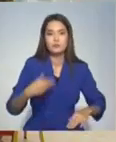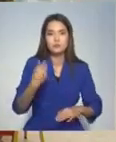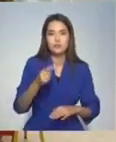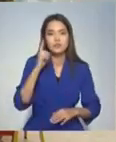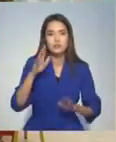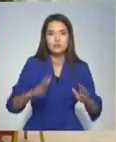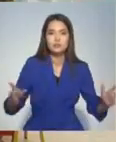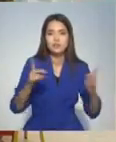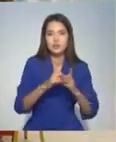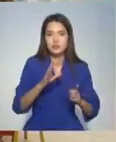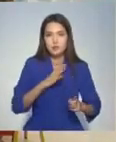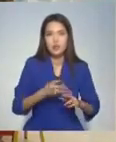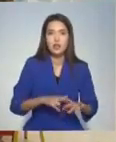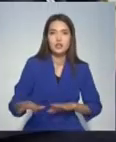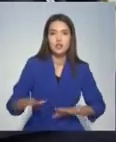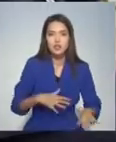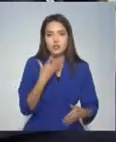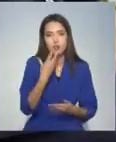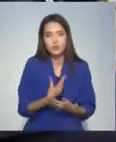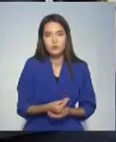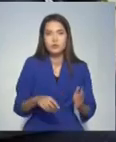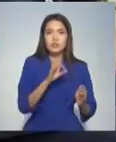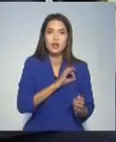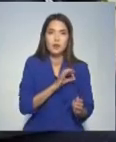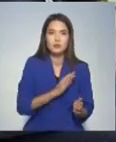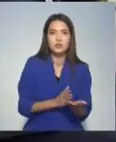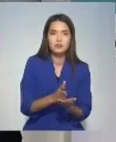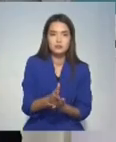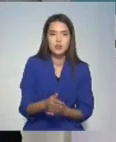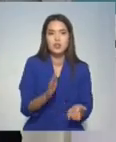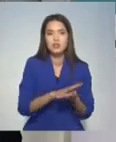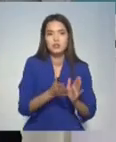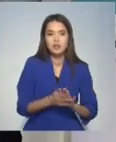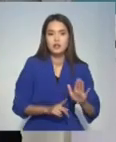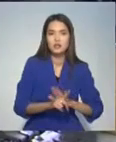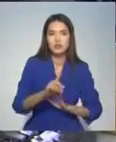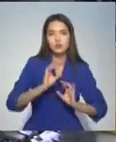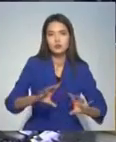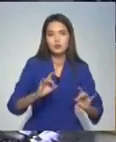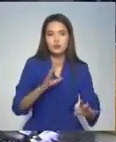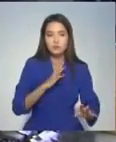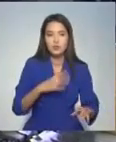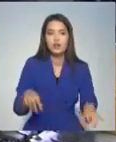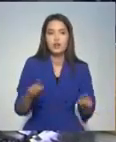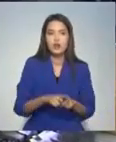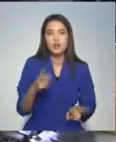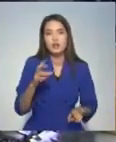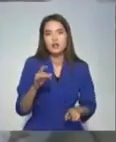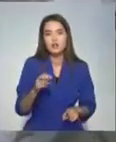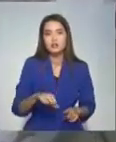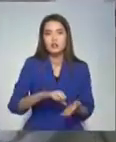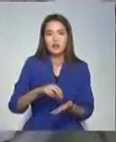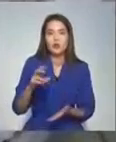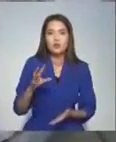жүздесті. Онда сайлаушыларға әділетті өңірлік саясатты қамтамасыз етуге бағытталған сайлауалды бастамалар түсіндірілді. Жиыннан соң кандидат жақтастары